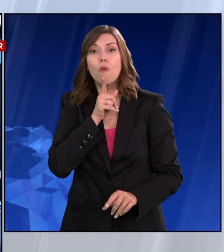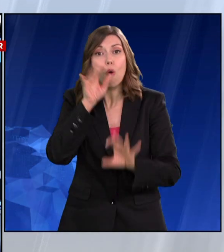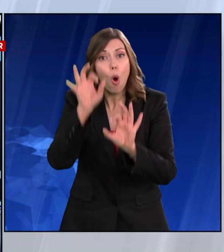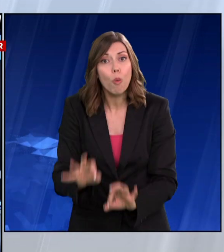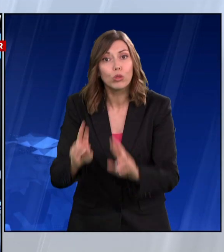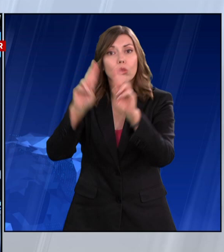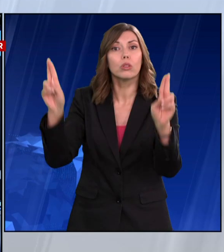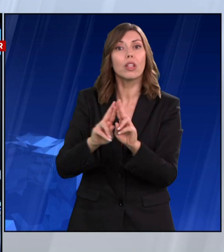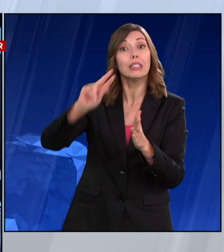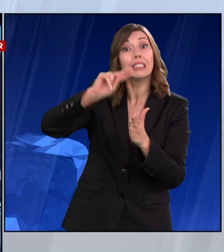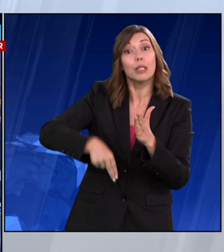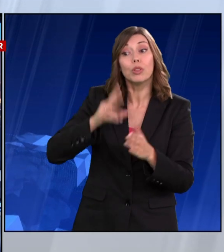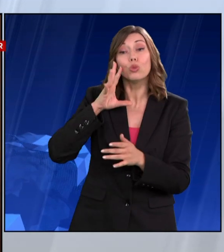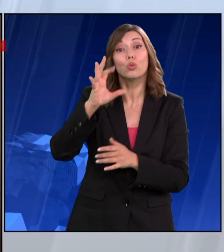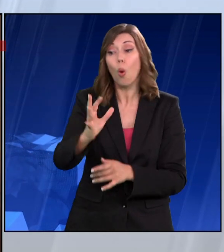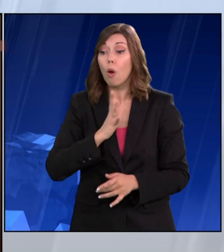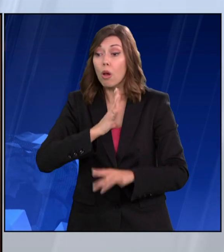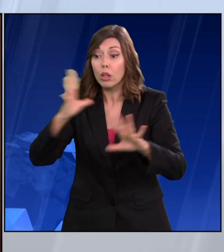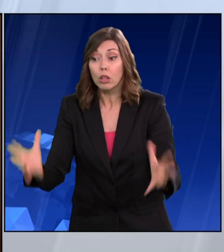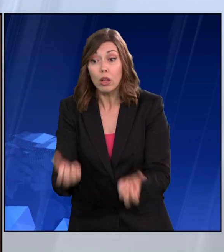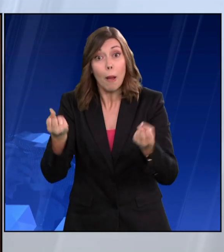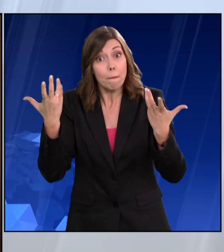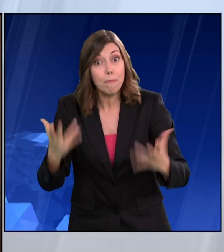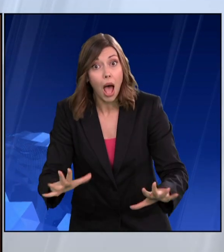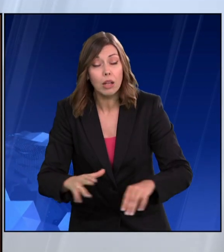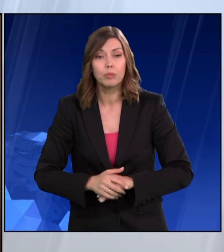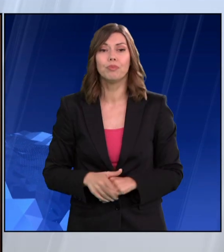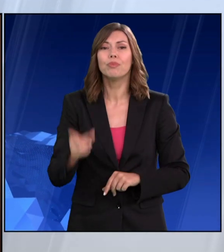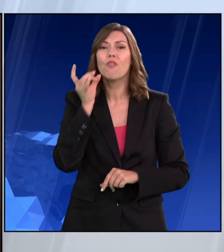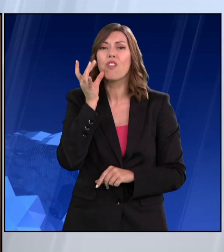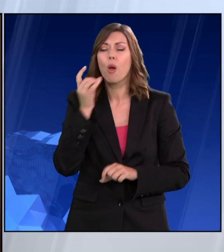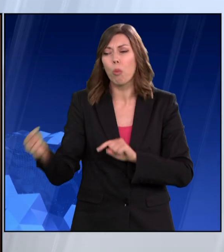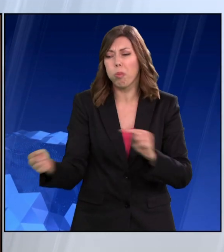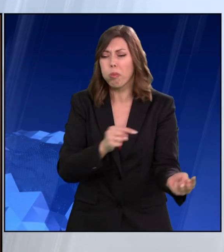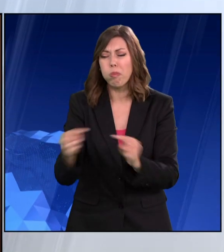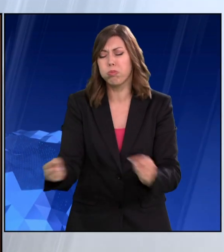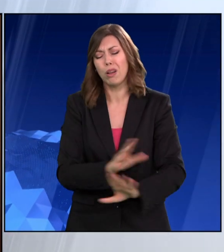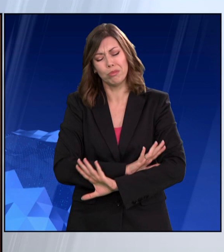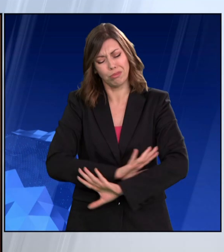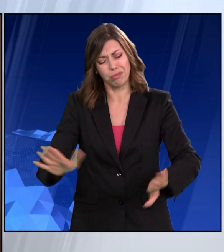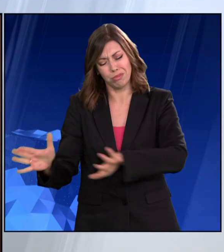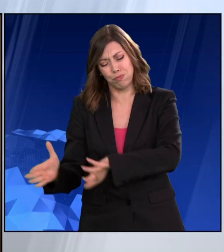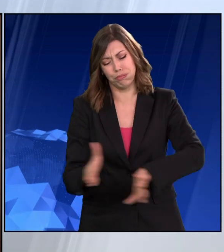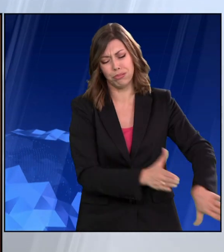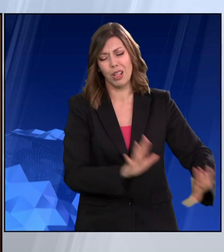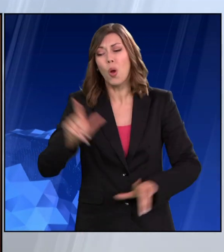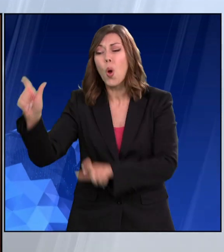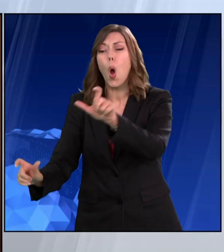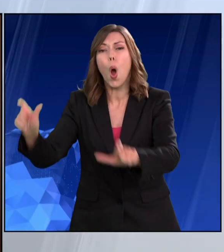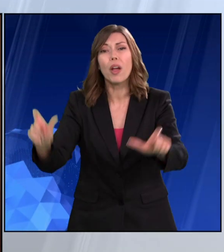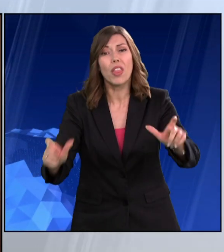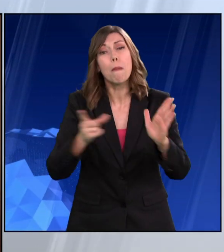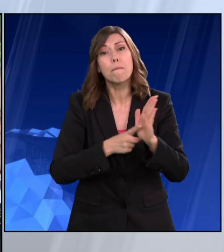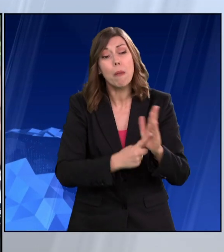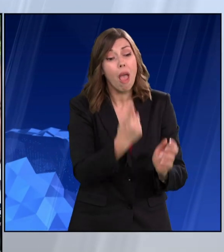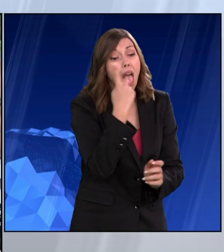Προστασία της Ανθρώπινης Ζωής στη Θάλασσα. Αντί να αντιδικούν, να φιλοξενήσουν ο καθένας από αυτούς από έναν ναυαγό στο